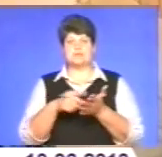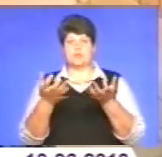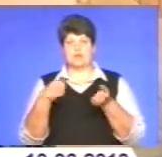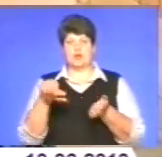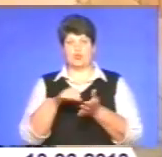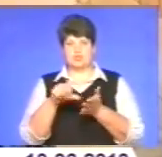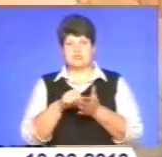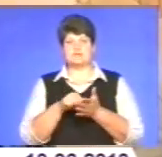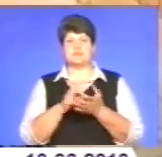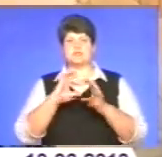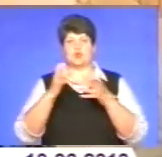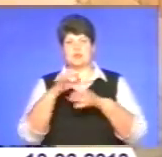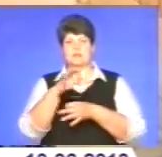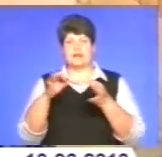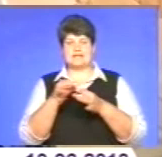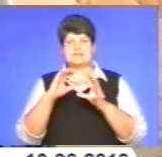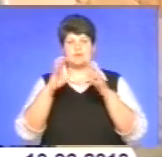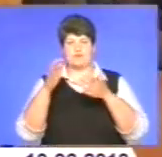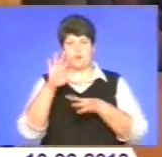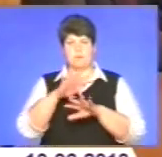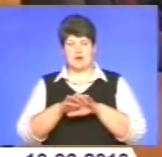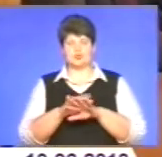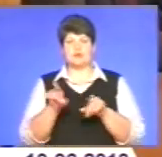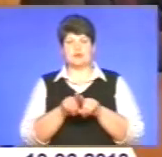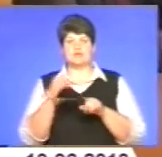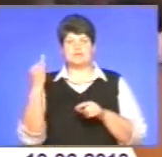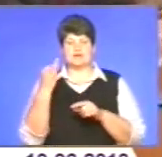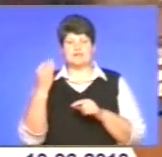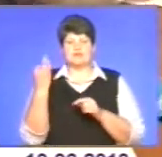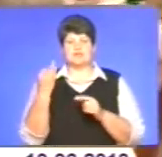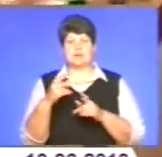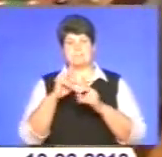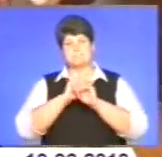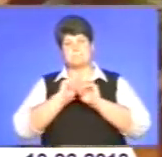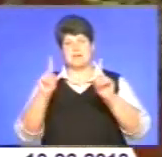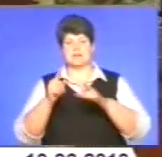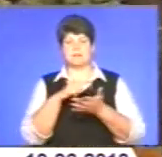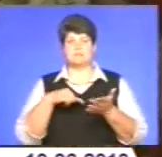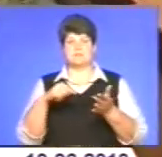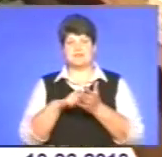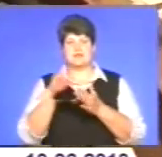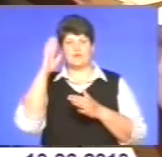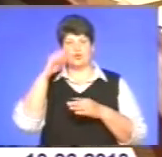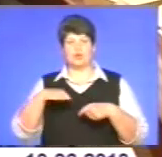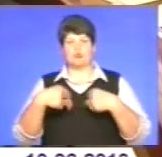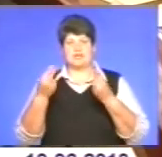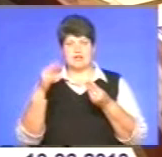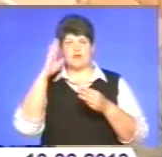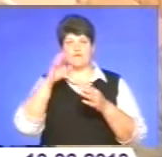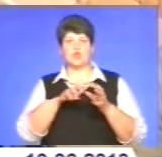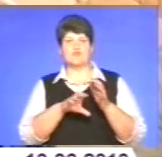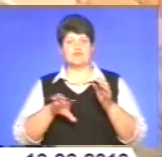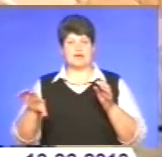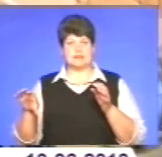банку. Тернополю цікаві пропозиції розвитку туристичного бренду міста, інфраструктури, реконструкції мережі водопостачання та водовідведення.